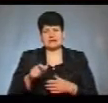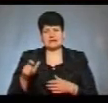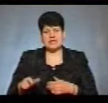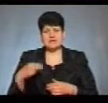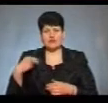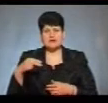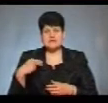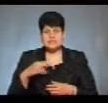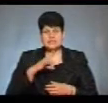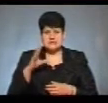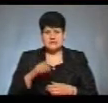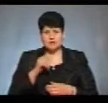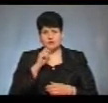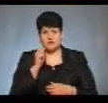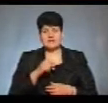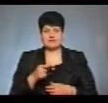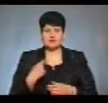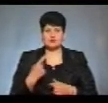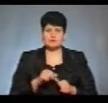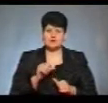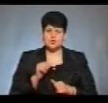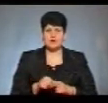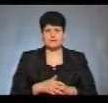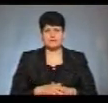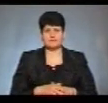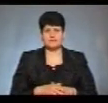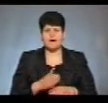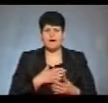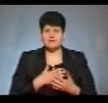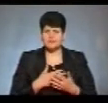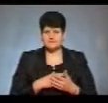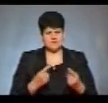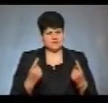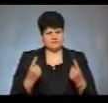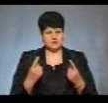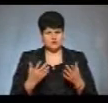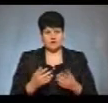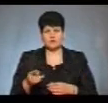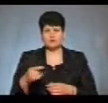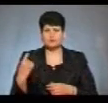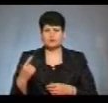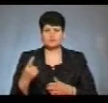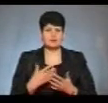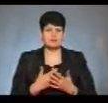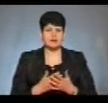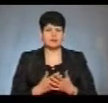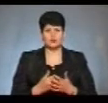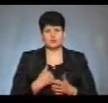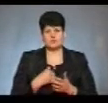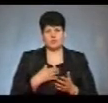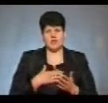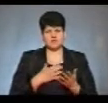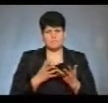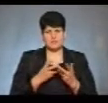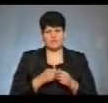Україні і, зокрема, на Тернопільщині? Ну, активність достатньо висока. Ну, на Тернопільщині, наприклад, тут у нас, по нашим